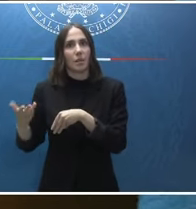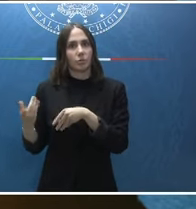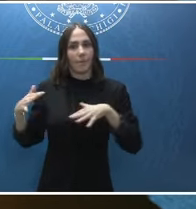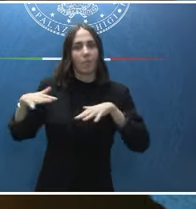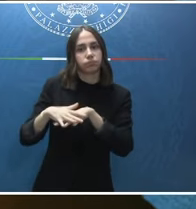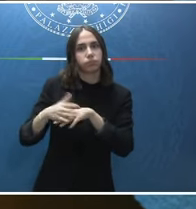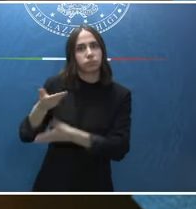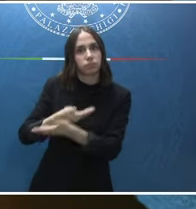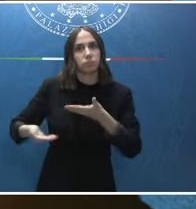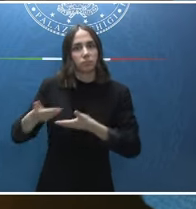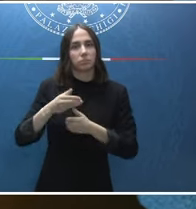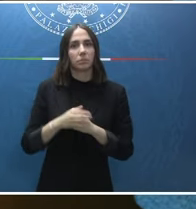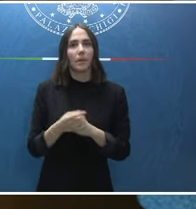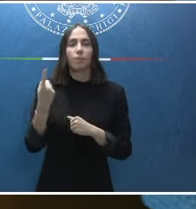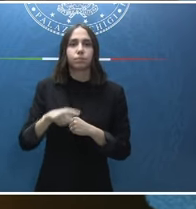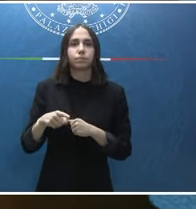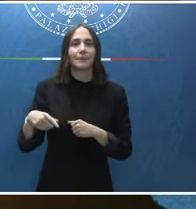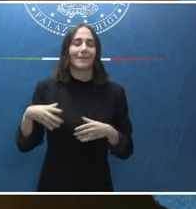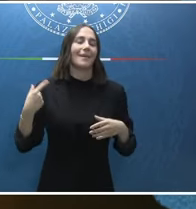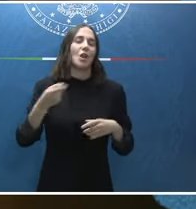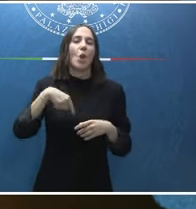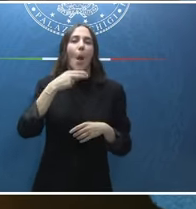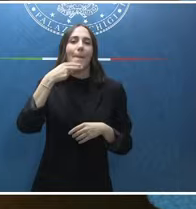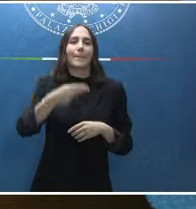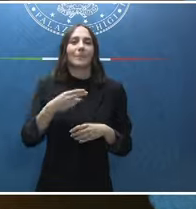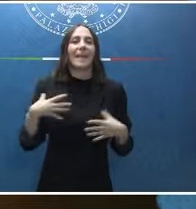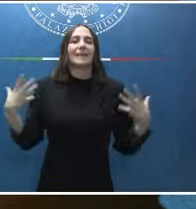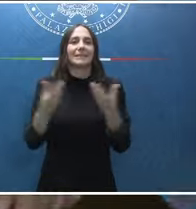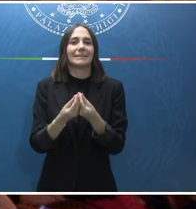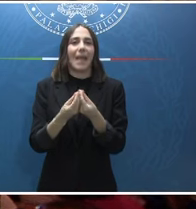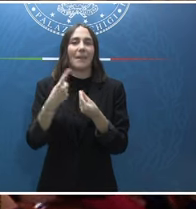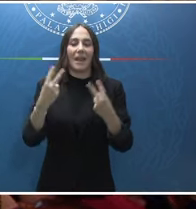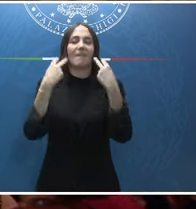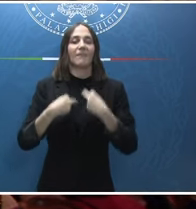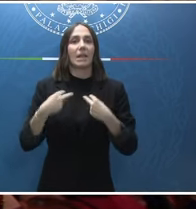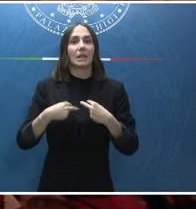che siamo chiamati Insieme per la Vita contro la Droga. Grazie.